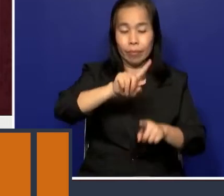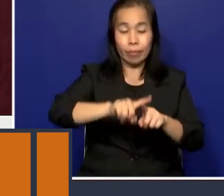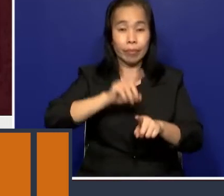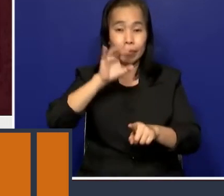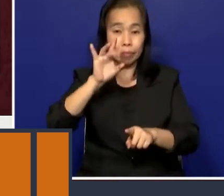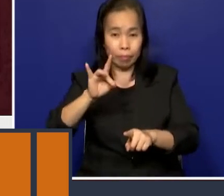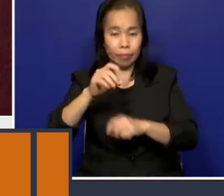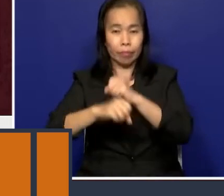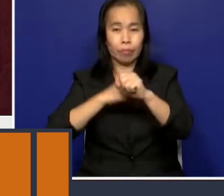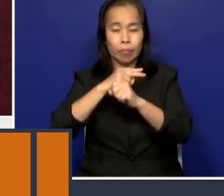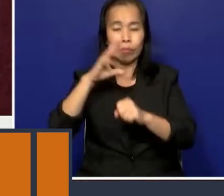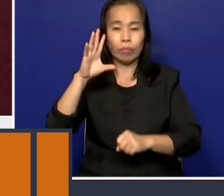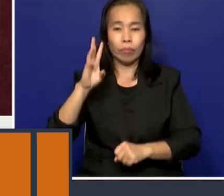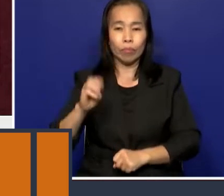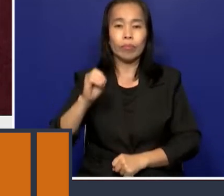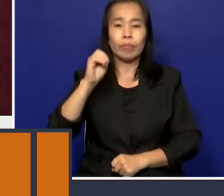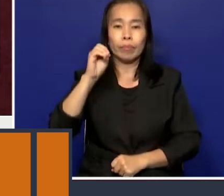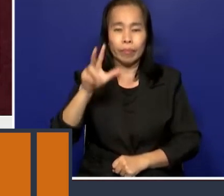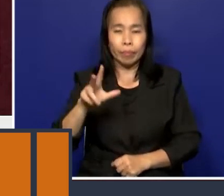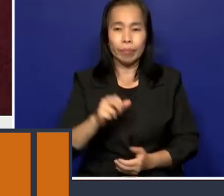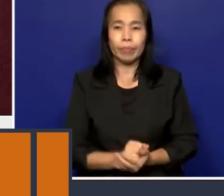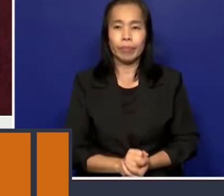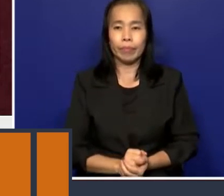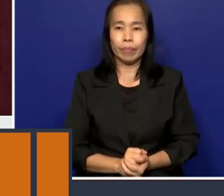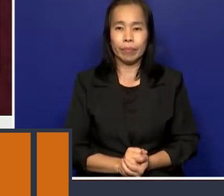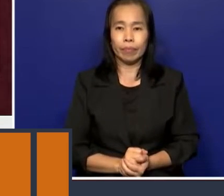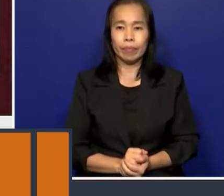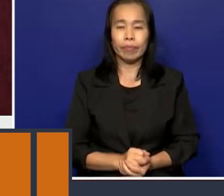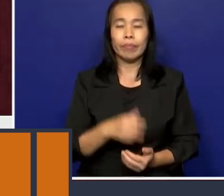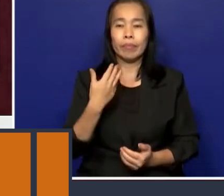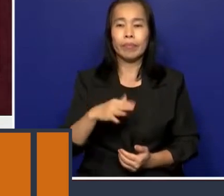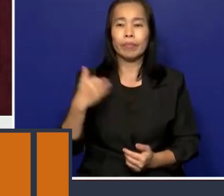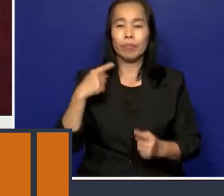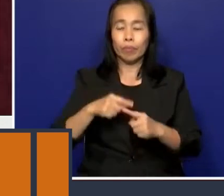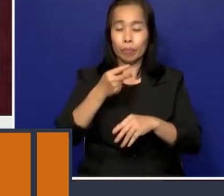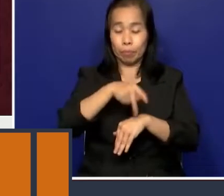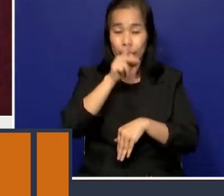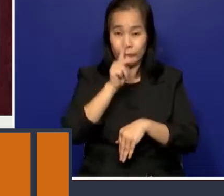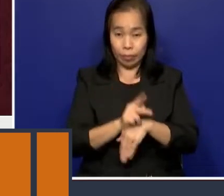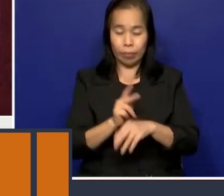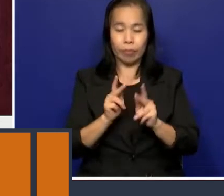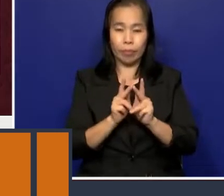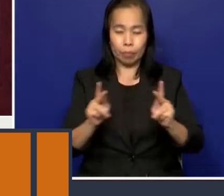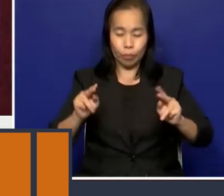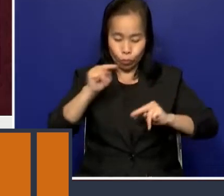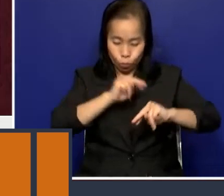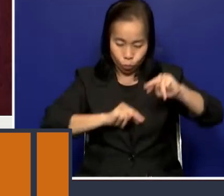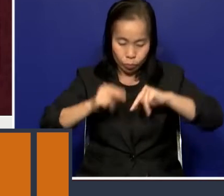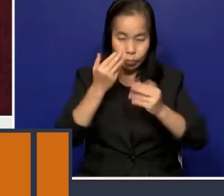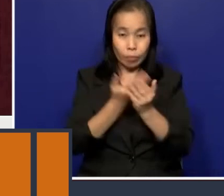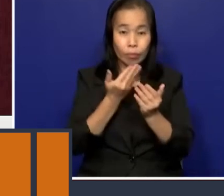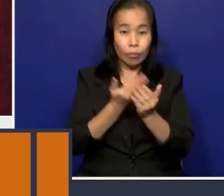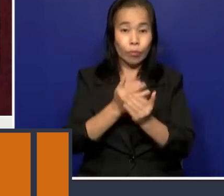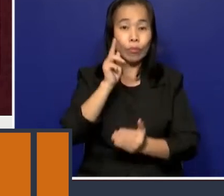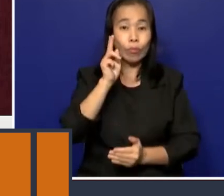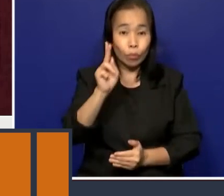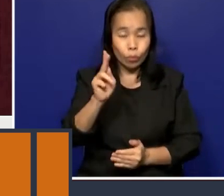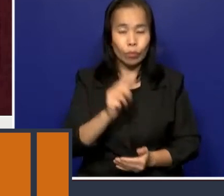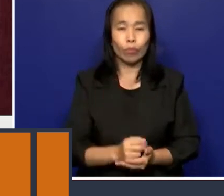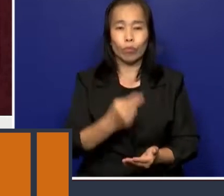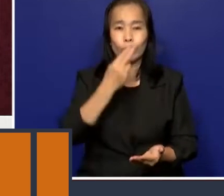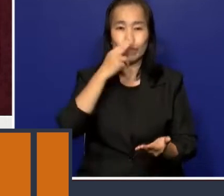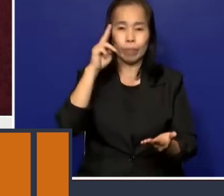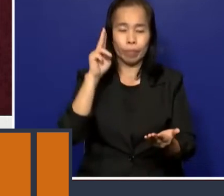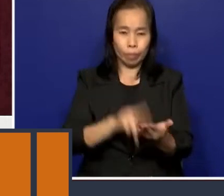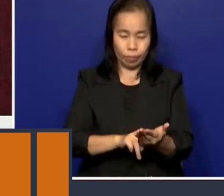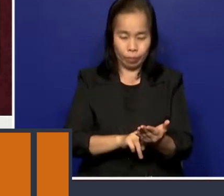ปี 64นายทศพรสิริสัมพัเลขาสภาพัทในฐานประทานกรรมการกันกรองการใช้จายเงินกู้ได้ทำหนึ่สือท